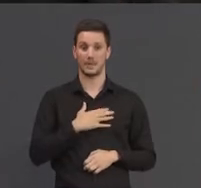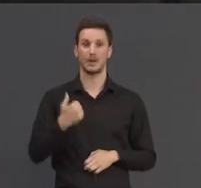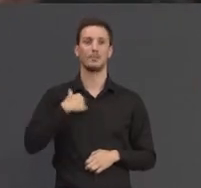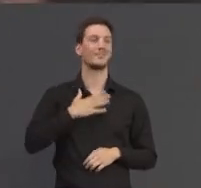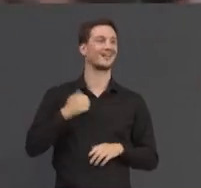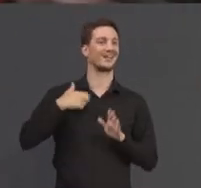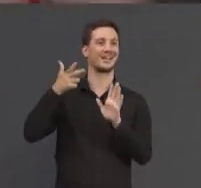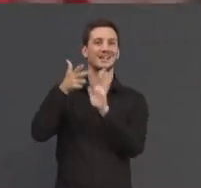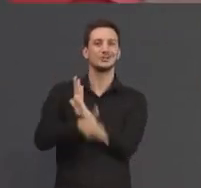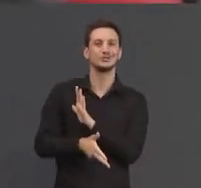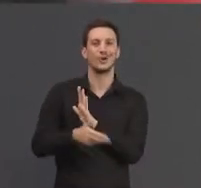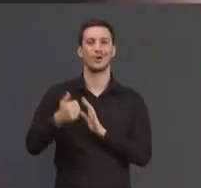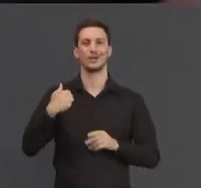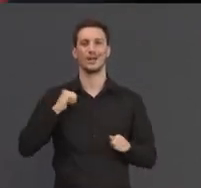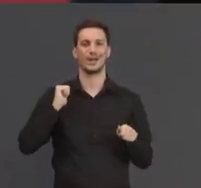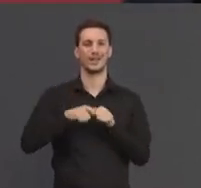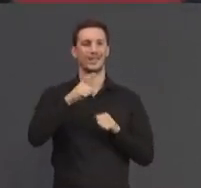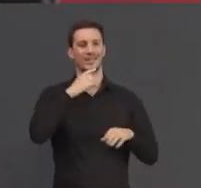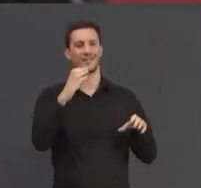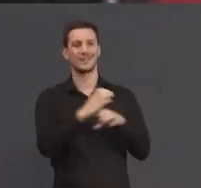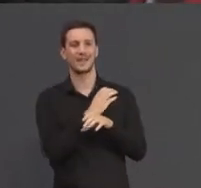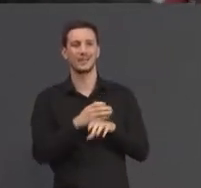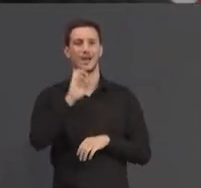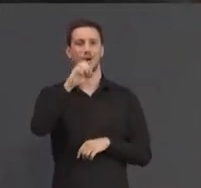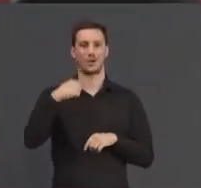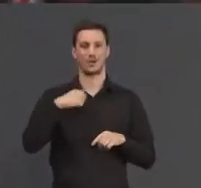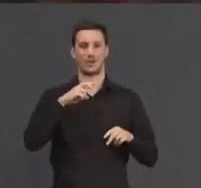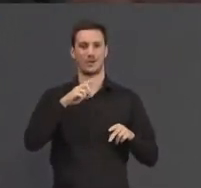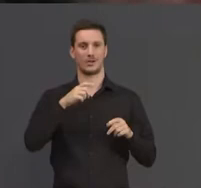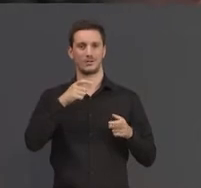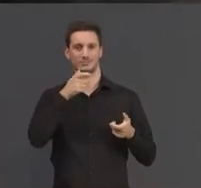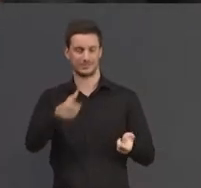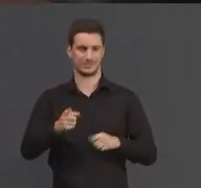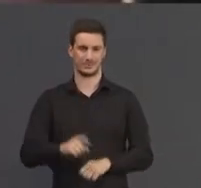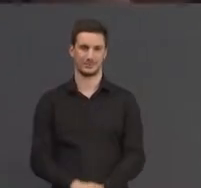típica història de o ets de ciències o ets de lletres.